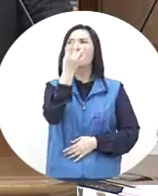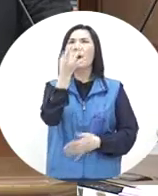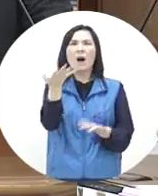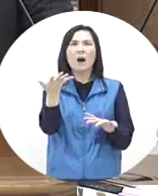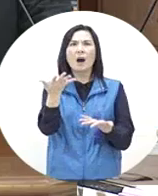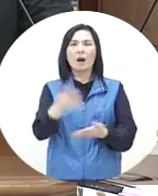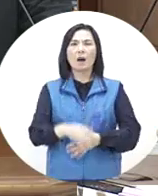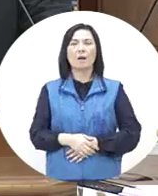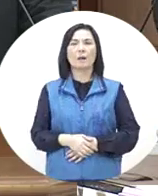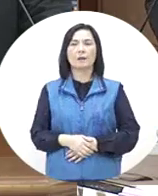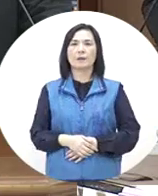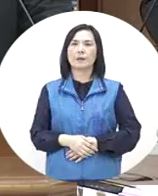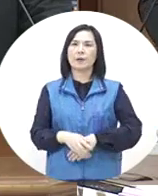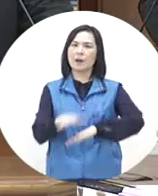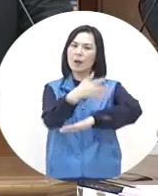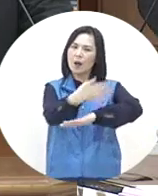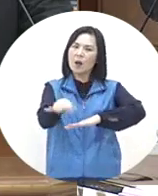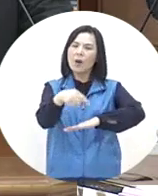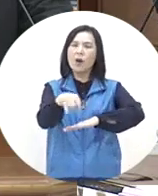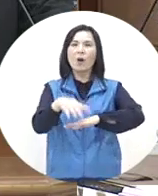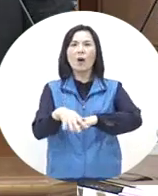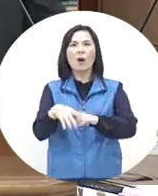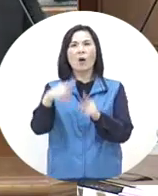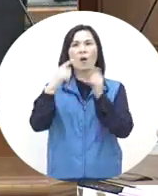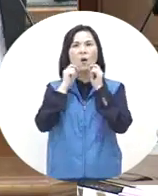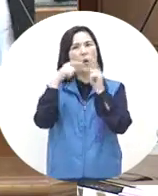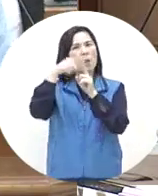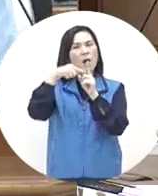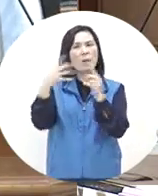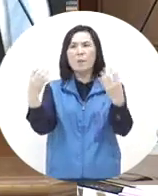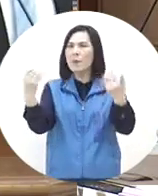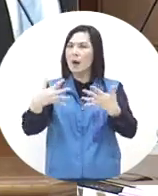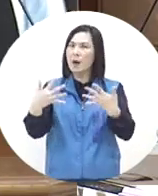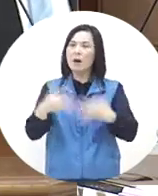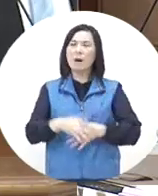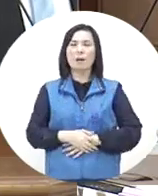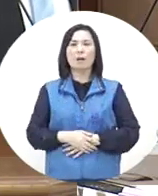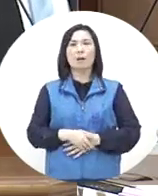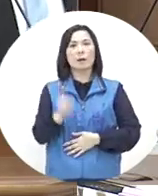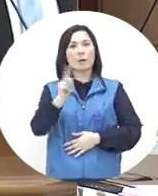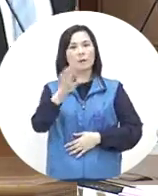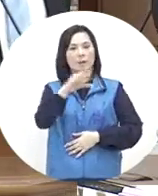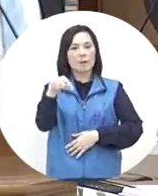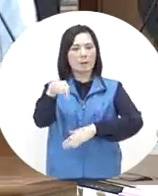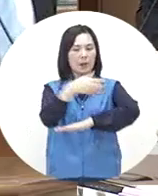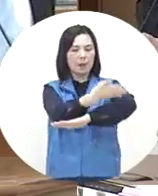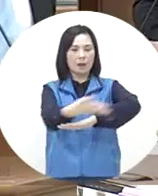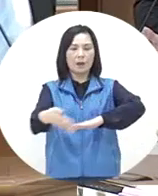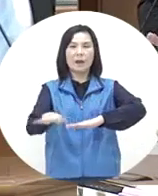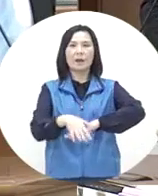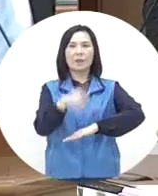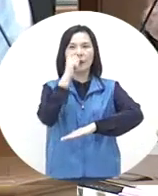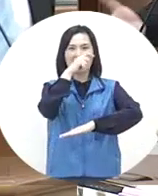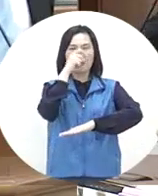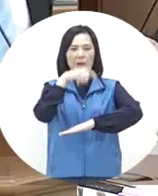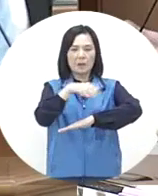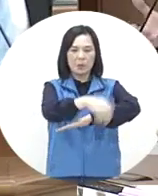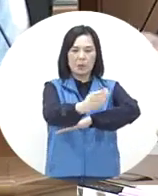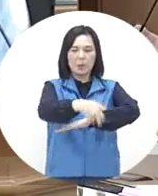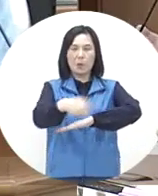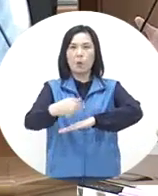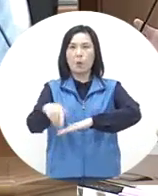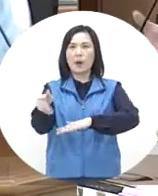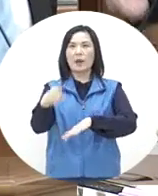也水质也没问题。那现在到底要怎么样把中原沟 清淤除臭，至少